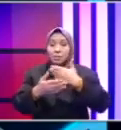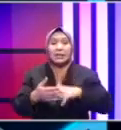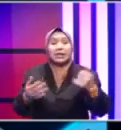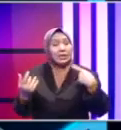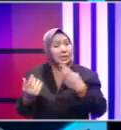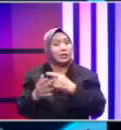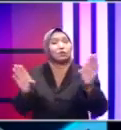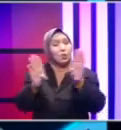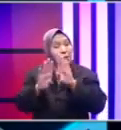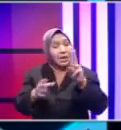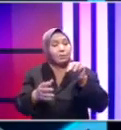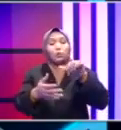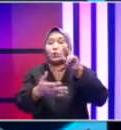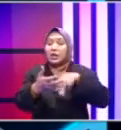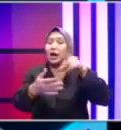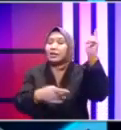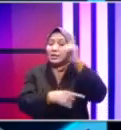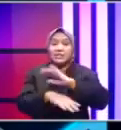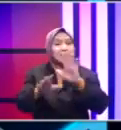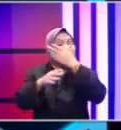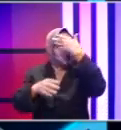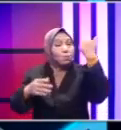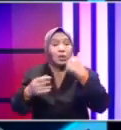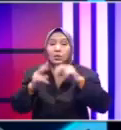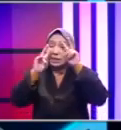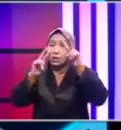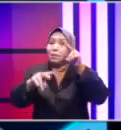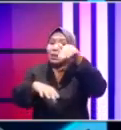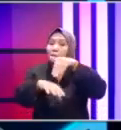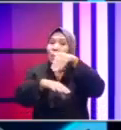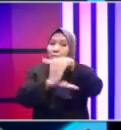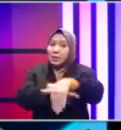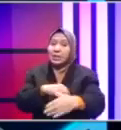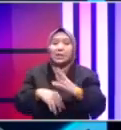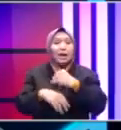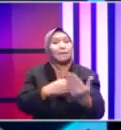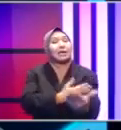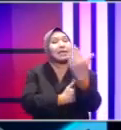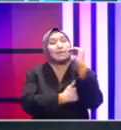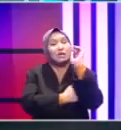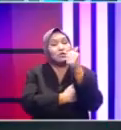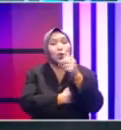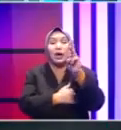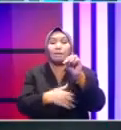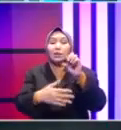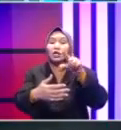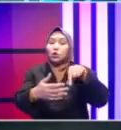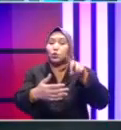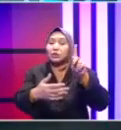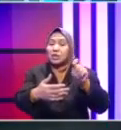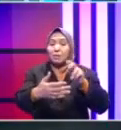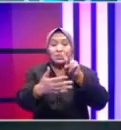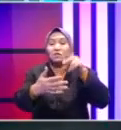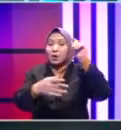MyQuran teh pada hari ini jangan lupa untuk menyaksikan siaran ulangan pada malam ini dan juga pada besok pagi micro And Time Bace